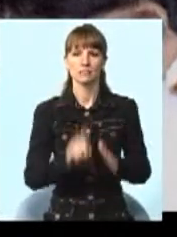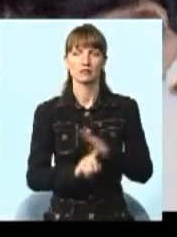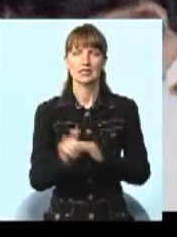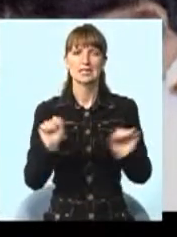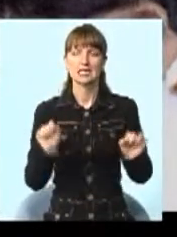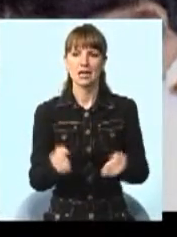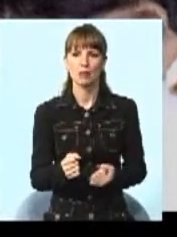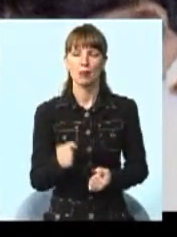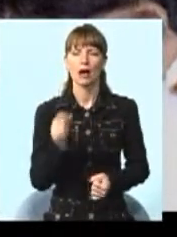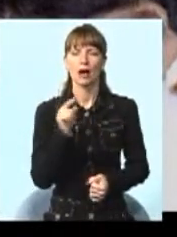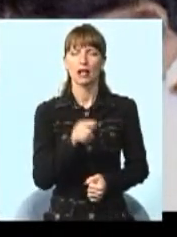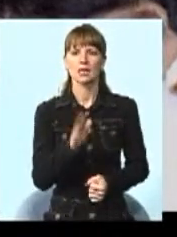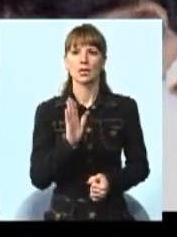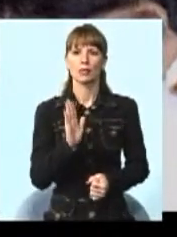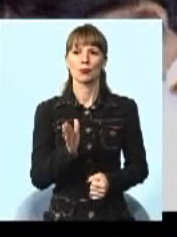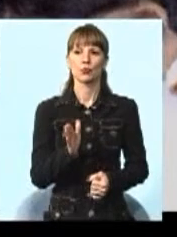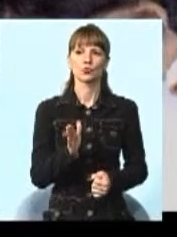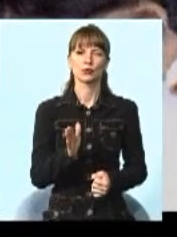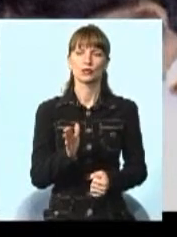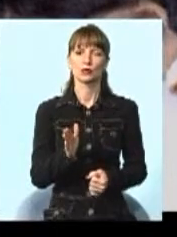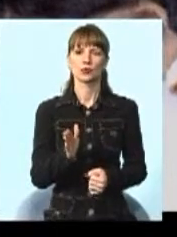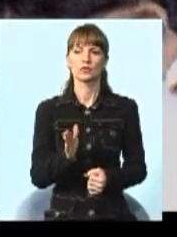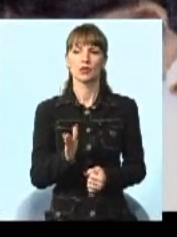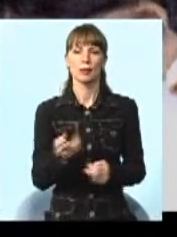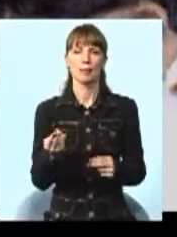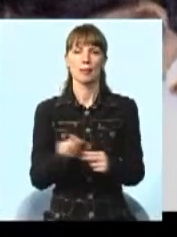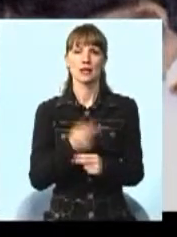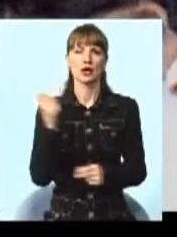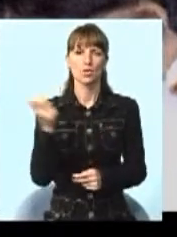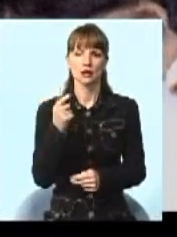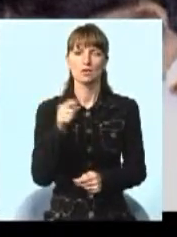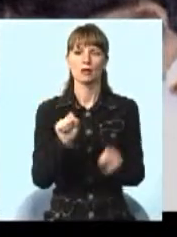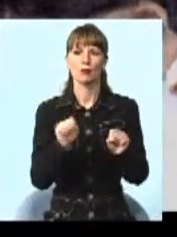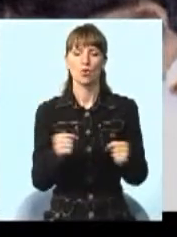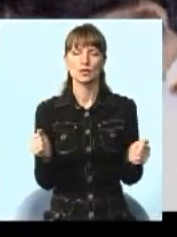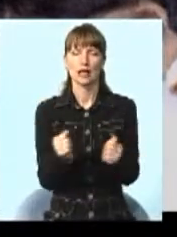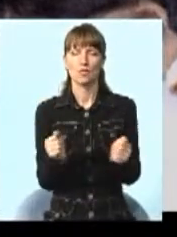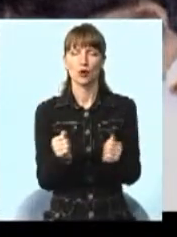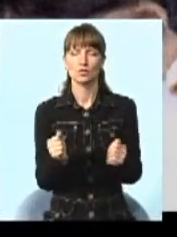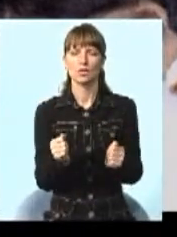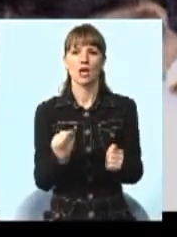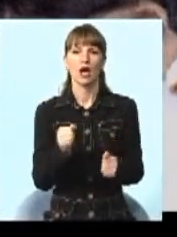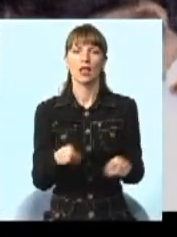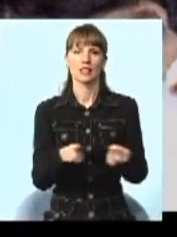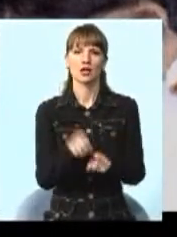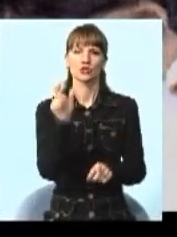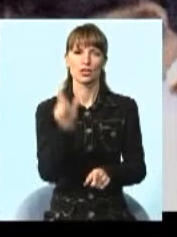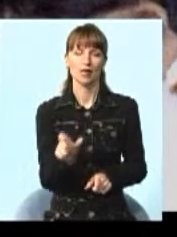зима, они будут без хозяина, они могут замерзнуть. А так человек